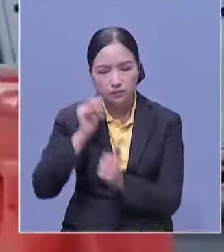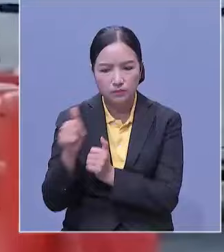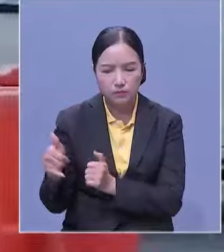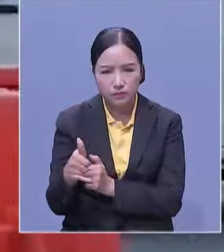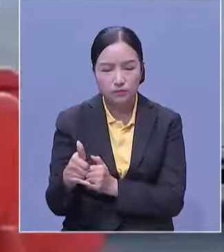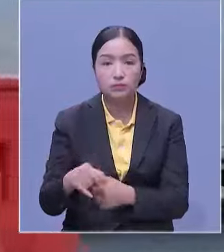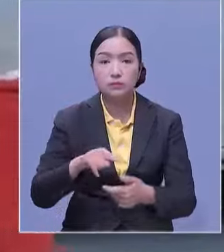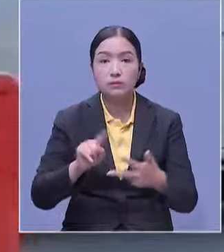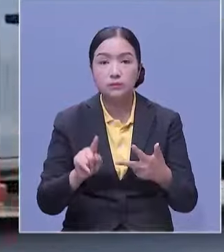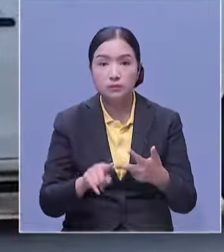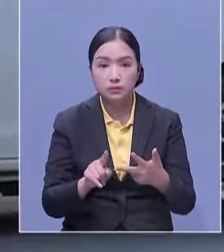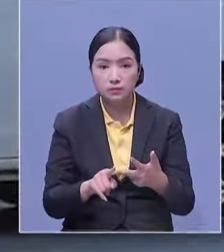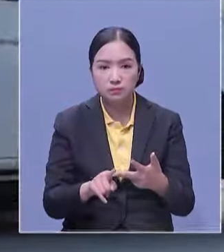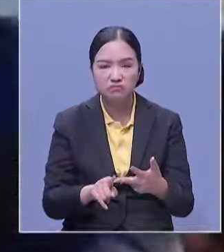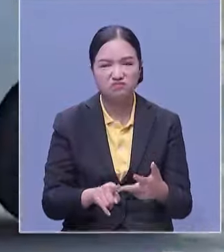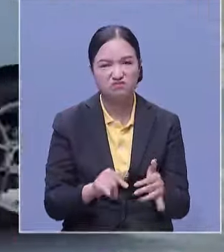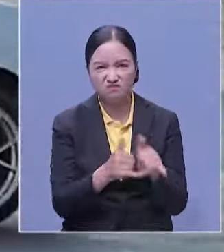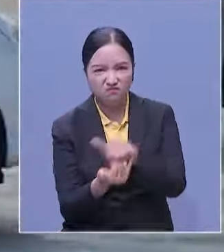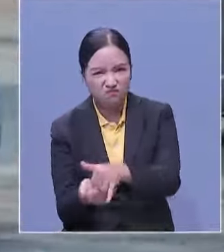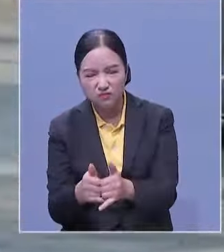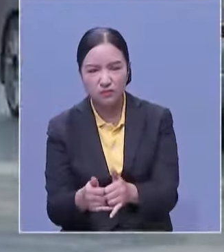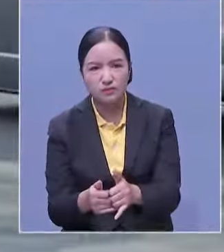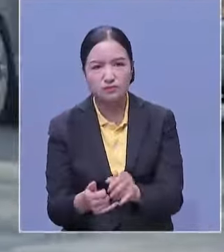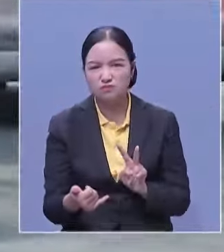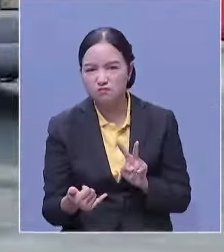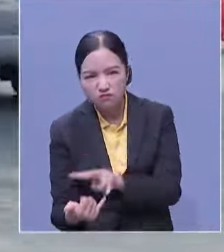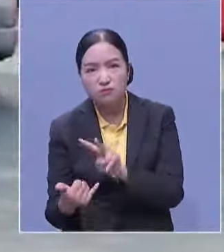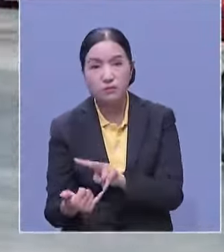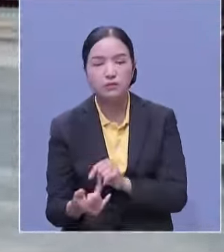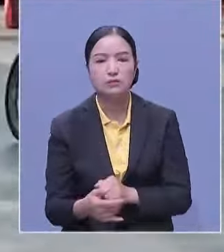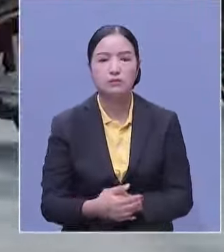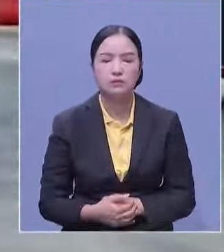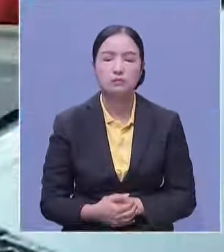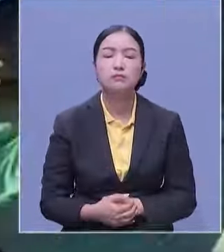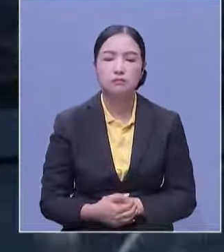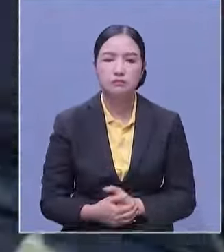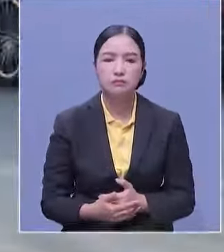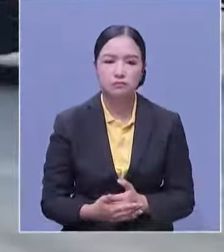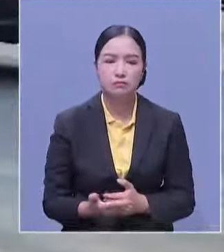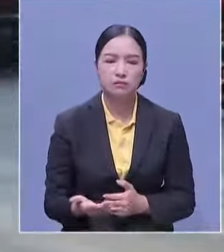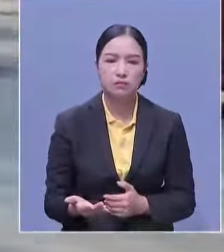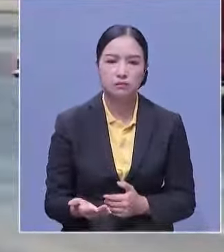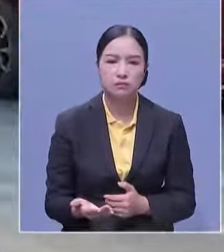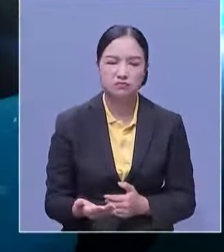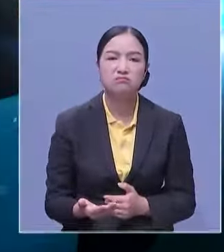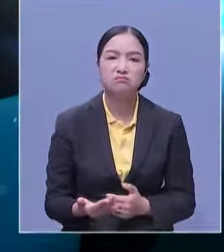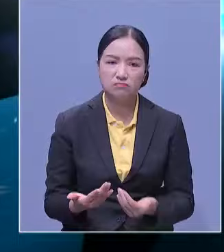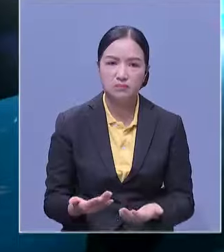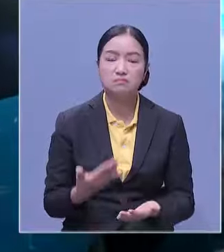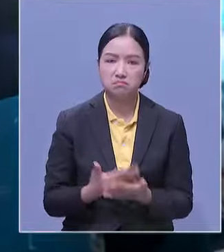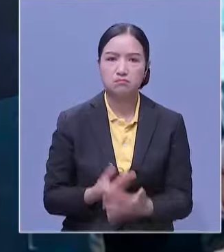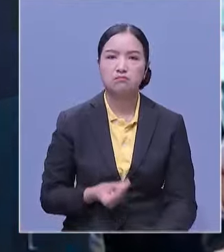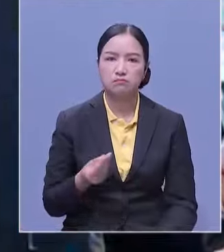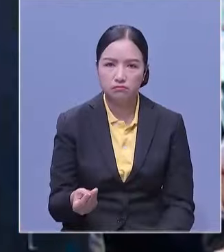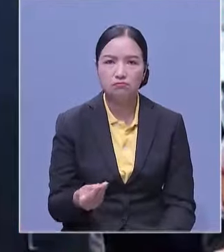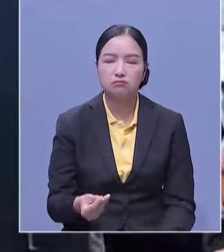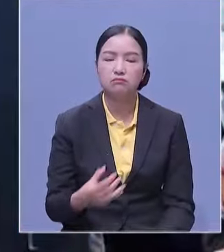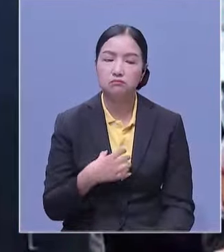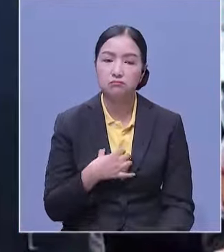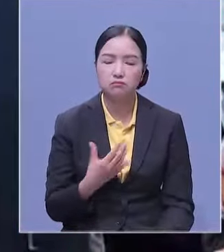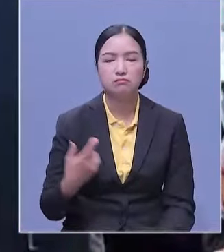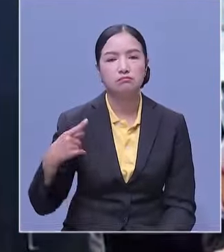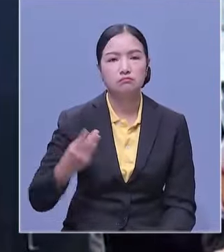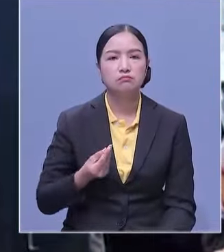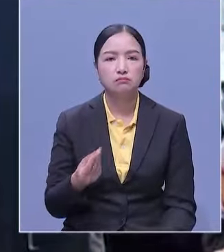รายร่างกายเจ้าพนักงานขณะปฏิบัติหน้าที่ร่วมกันพยายามให้ขอให้หรือรับว่าจะให้ทรัพย์สินหรือ